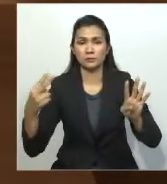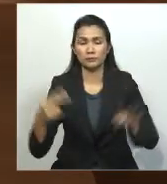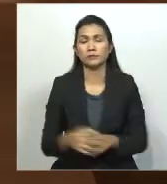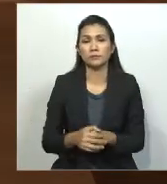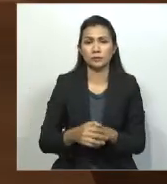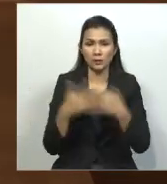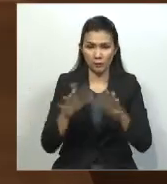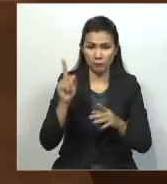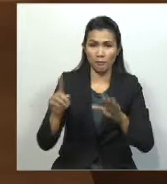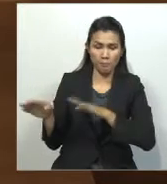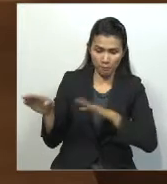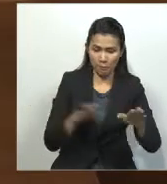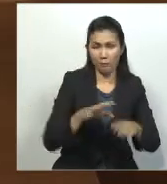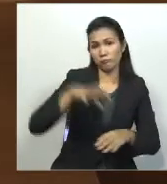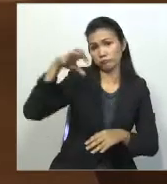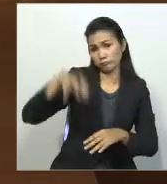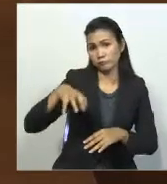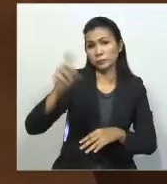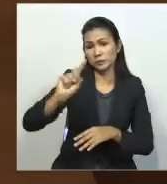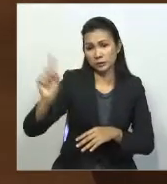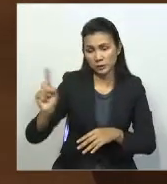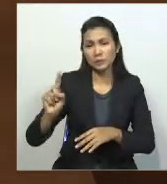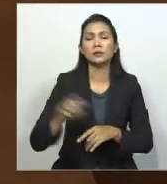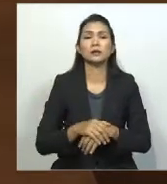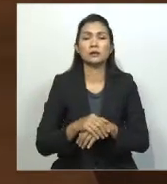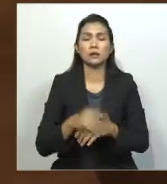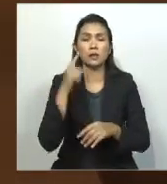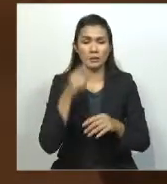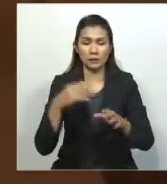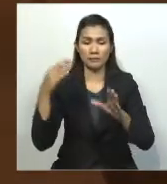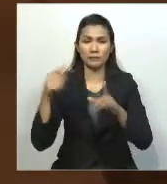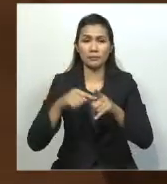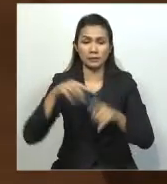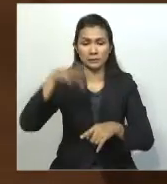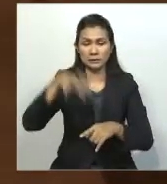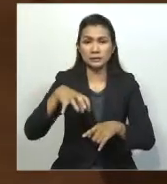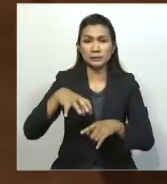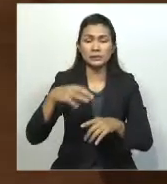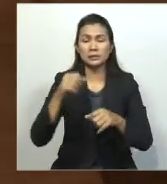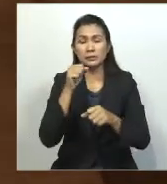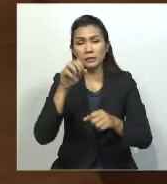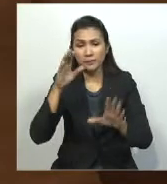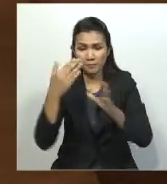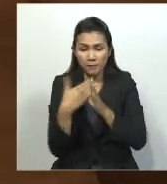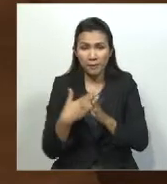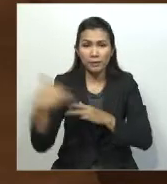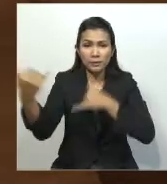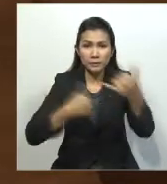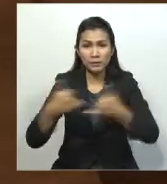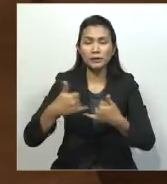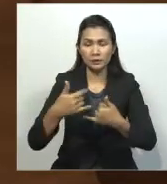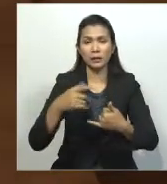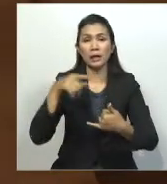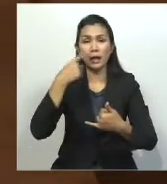นะครับในเรื่องของสถานที่รับสมัครซึ่งอำนาจในการประกาศสถานที่รับสมัครทางผอ.ของเขตนะครับก็จะเ